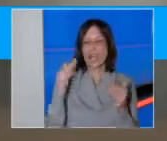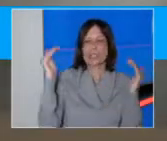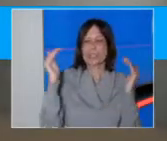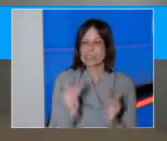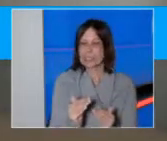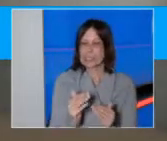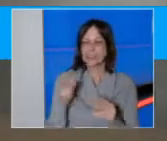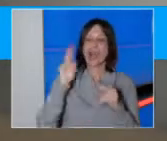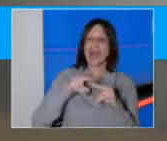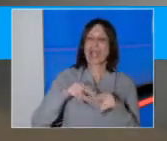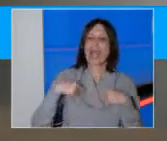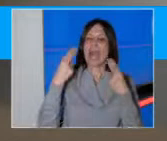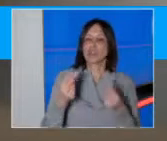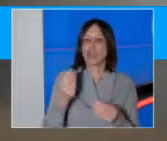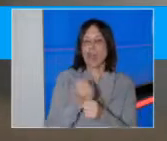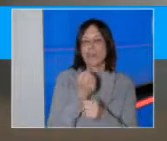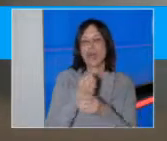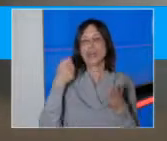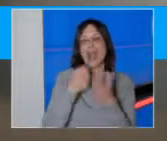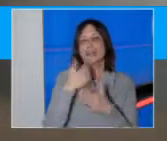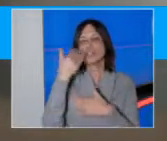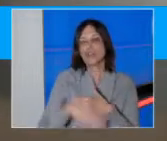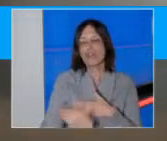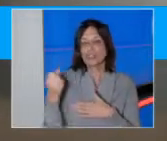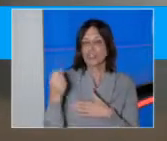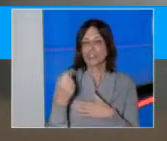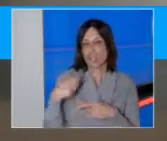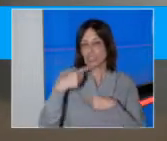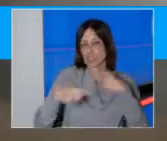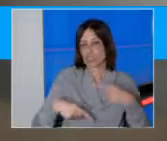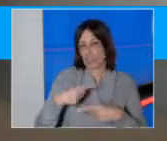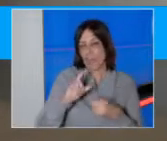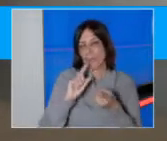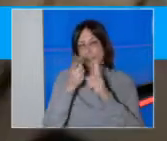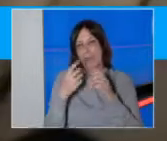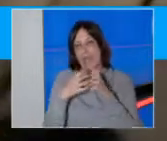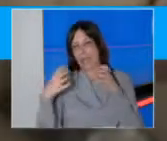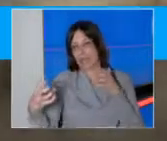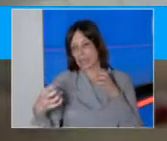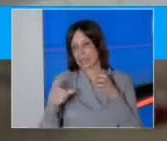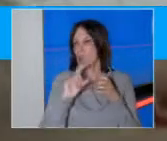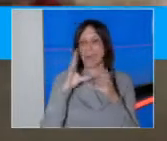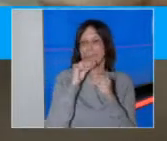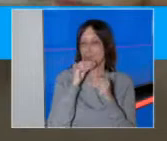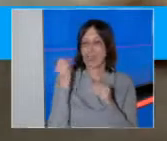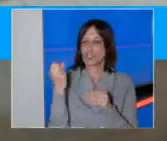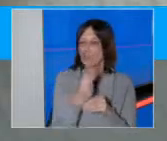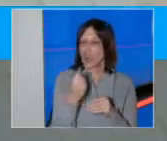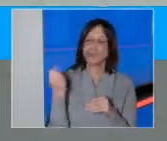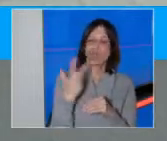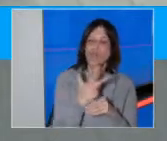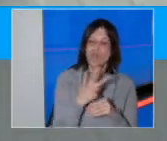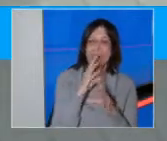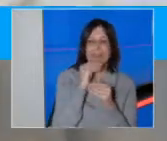מעתה ועלה עד סוף השנה, מאשר להאריך עוד יותר את הסגר הזה? נתחיל מזה שלא מדובר על שבועיים, שלושה. הם כבר מתחילים לדבר גם